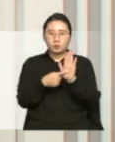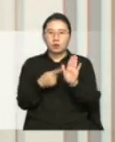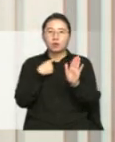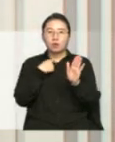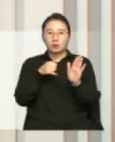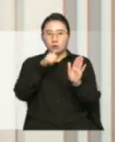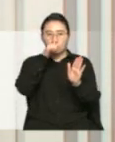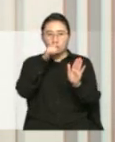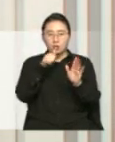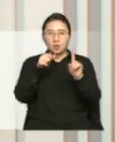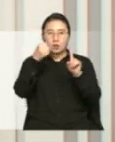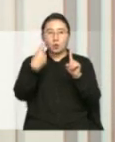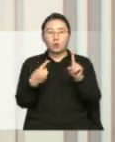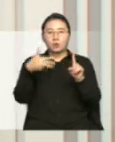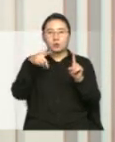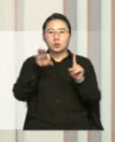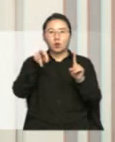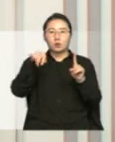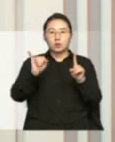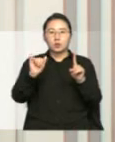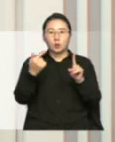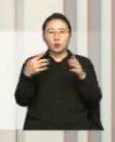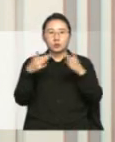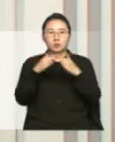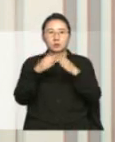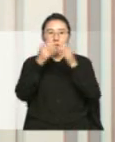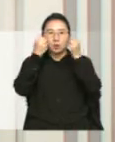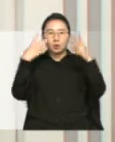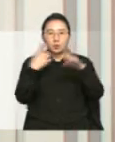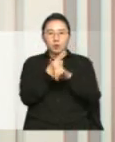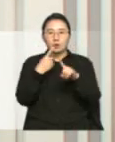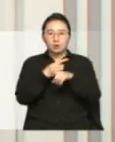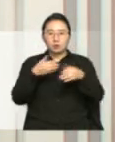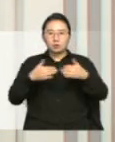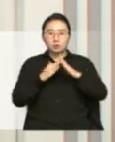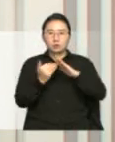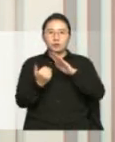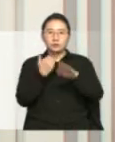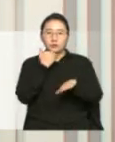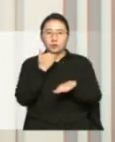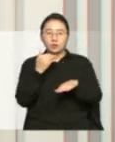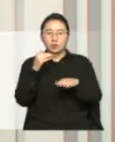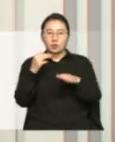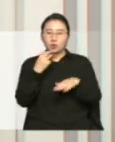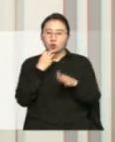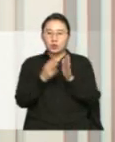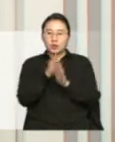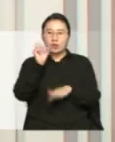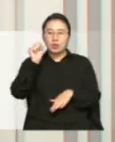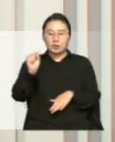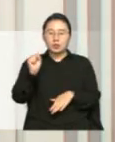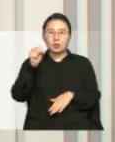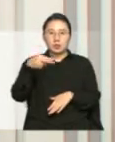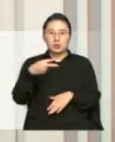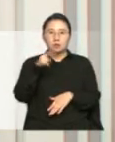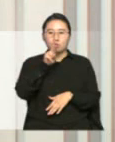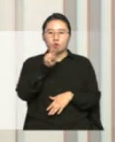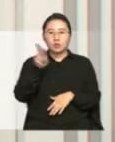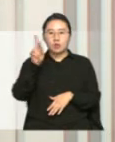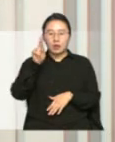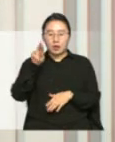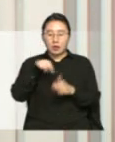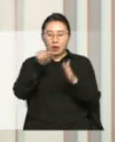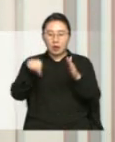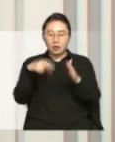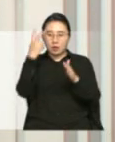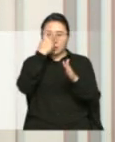이곳이 제1호 청신호 주택으로 새롭게 바뀝니다. 준공을 앞두고 서울시와 SH공사가 VR로 미리 주택